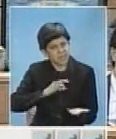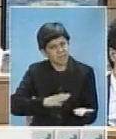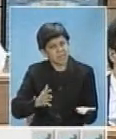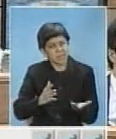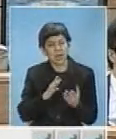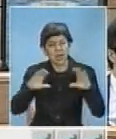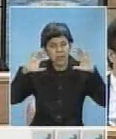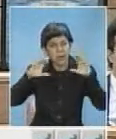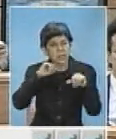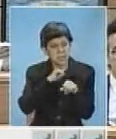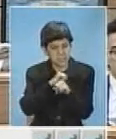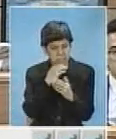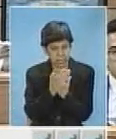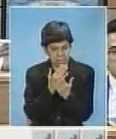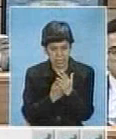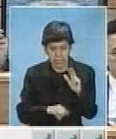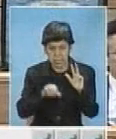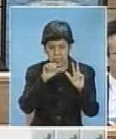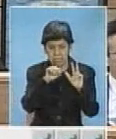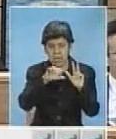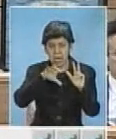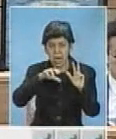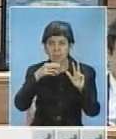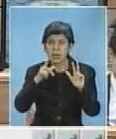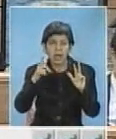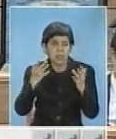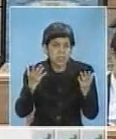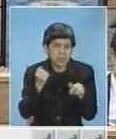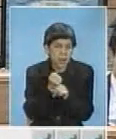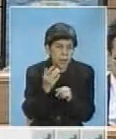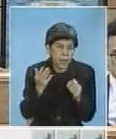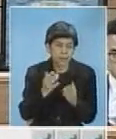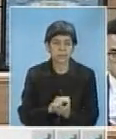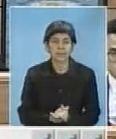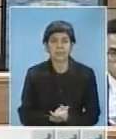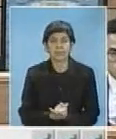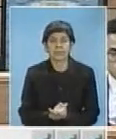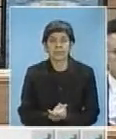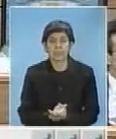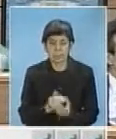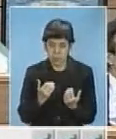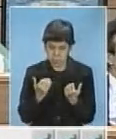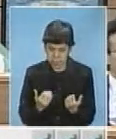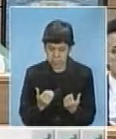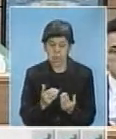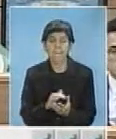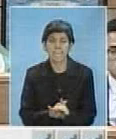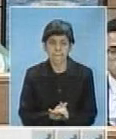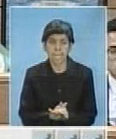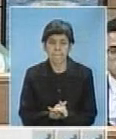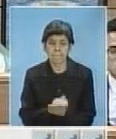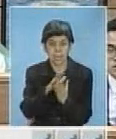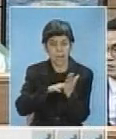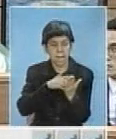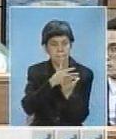ๆว่ารัฐบาลจะใช้เงิน 350,000 ล้านบาทนี้เมื่อไหร่อย่างใดจนถึงวันนี้ครับท่านประธาน